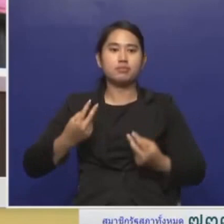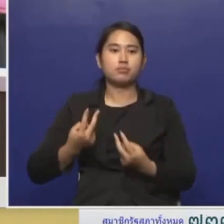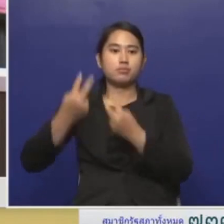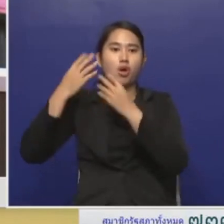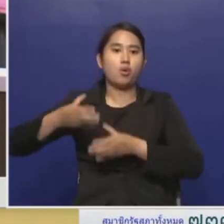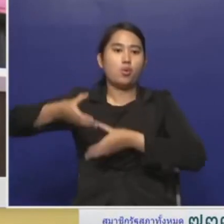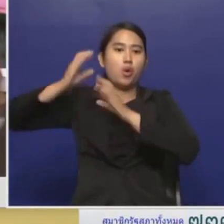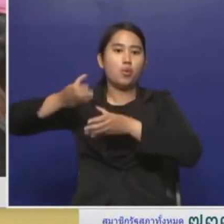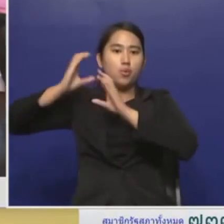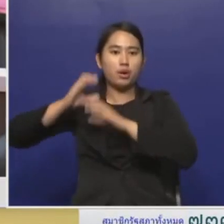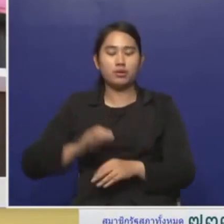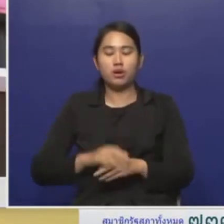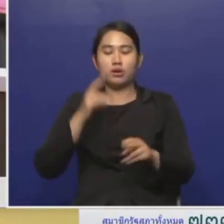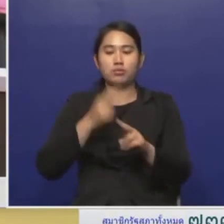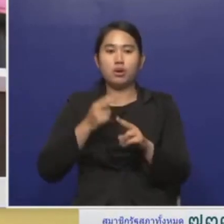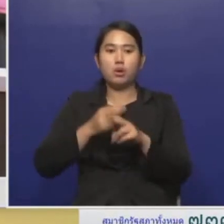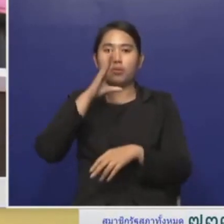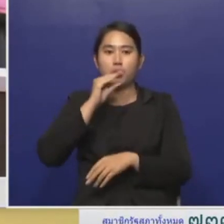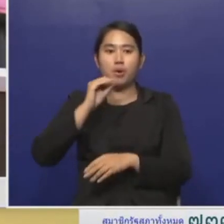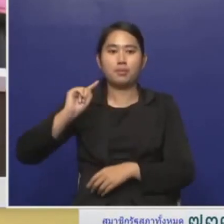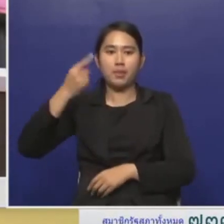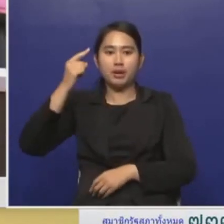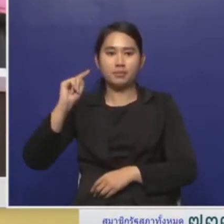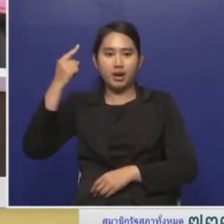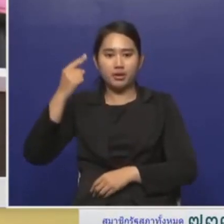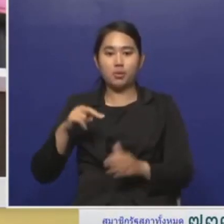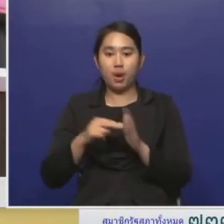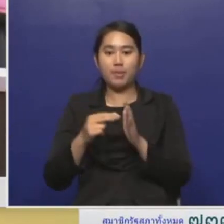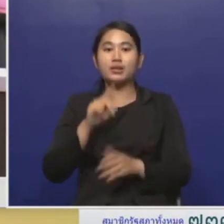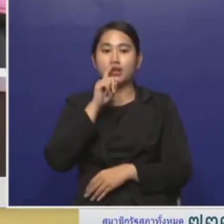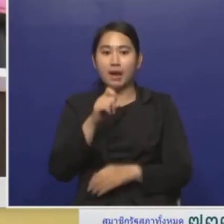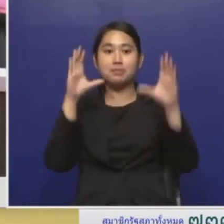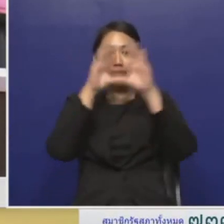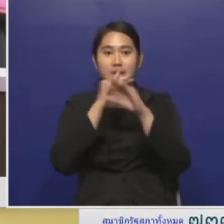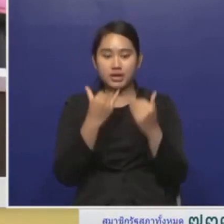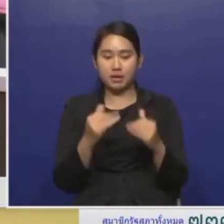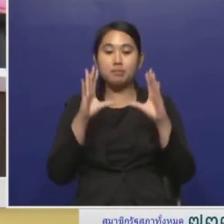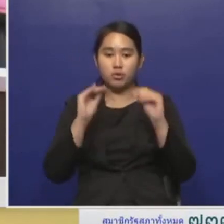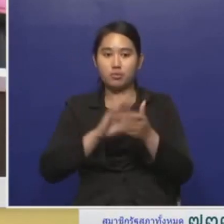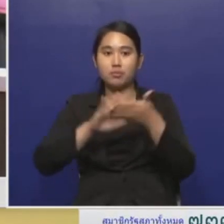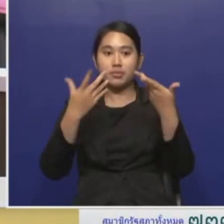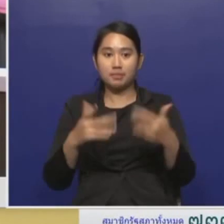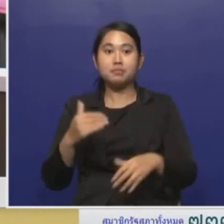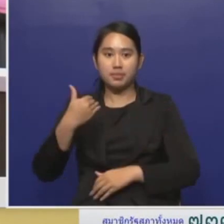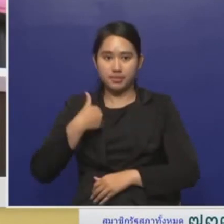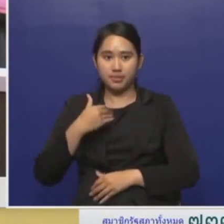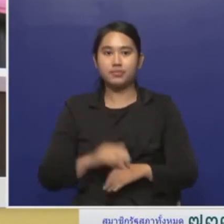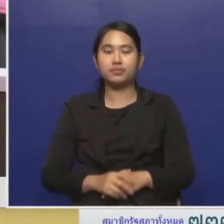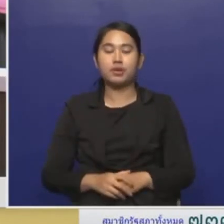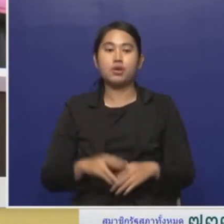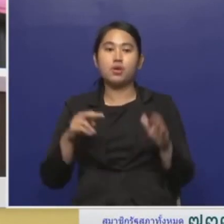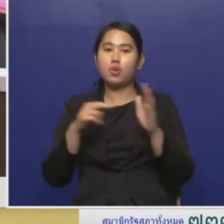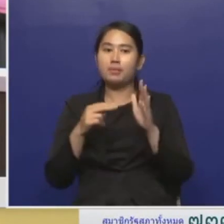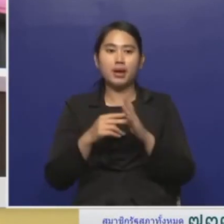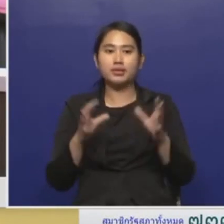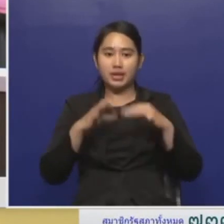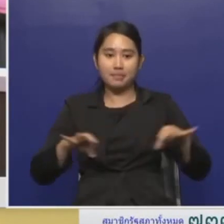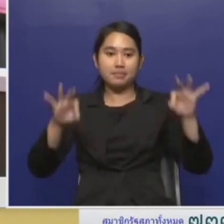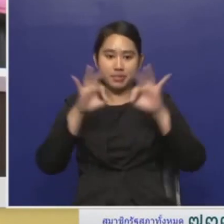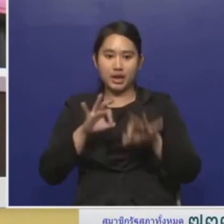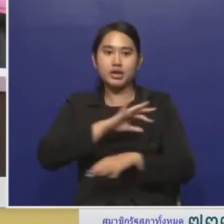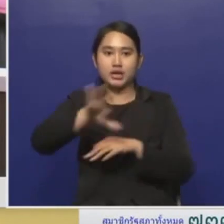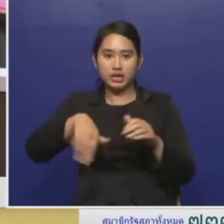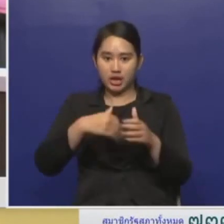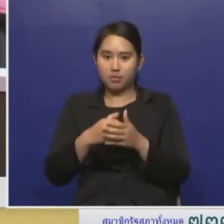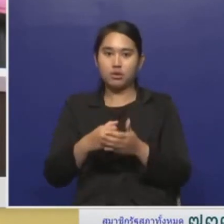ต้มันข isolate detailsชื่อใหค legislators ถามวคนนี้จะจบหรอไม่และสิงทเป็พาระหทวกเราที่ตองรวธชอบ